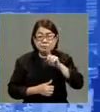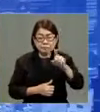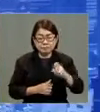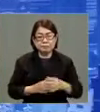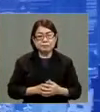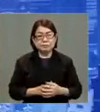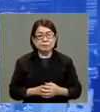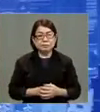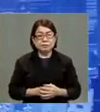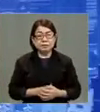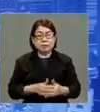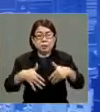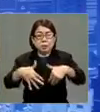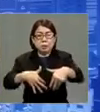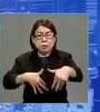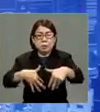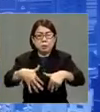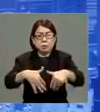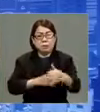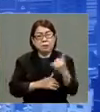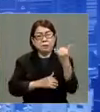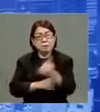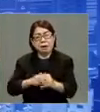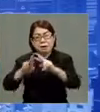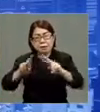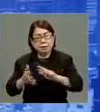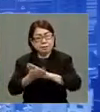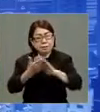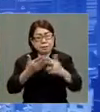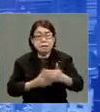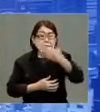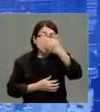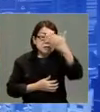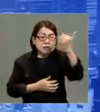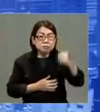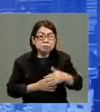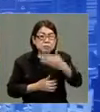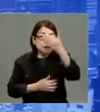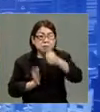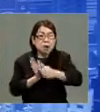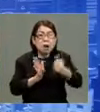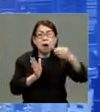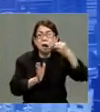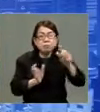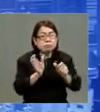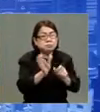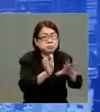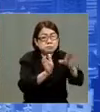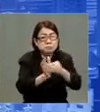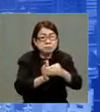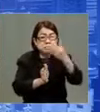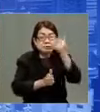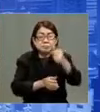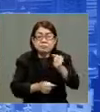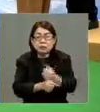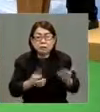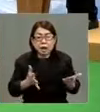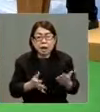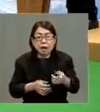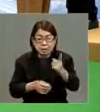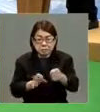รณีที่พี่น้องประชาชนไปใช้บริการเสร็จสิ้นแล้วแล้วกรณีลืมเช็คเอาท์ระบบจะตัดอัตโนมัติไหมฮะหรือว่าจำเป็นจะต้องมีการกดเช็คเอาท์ก่อน ตอนนี้